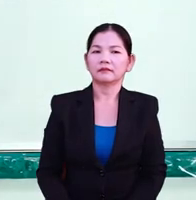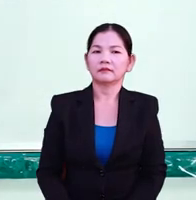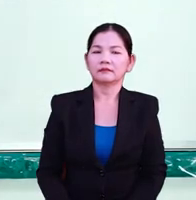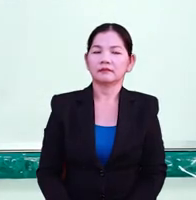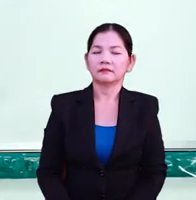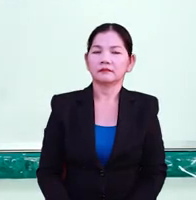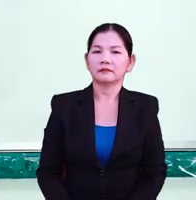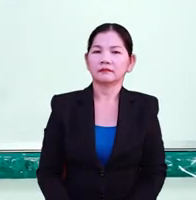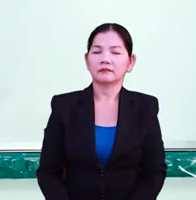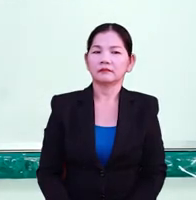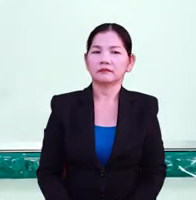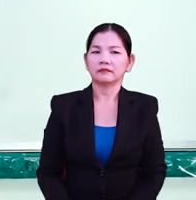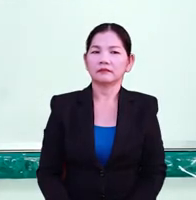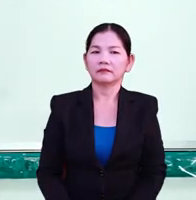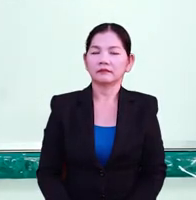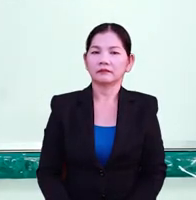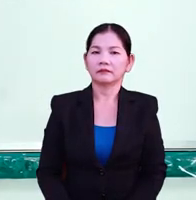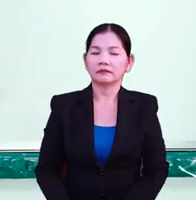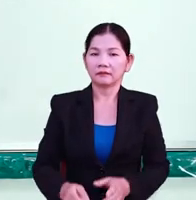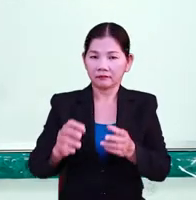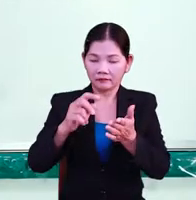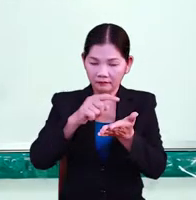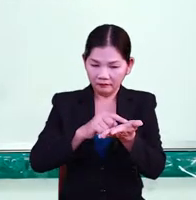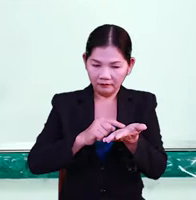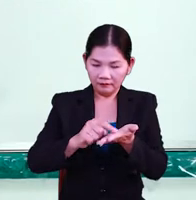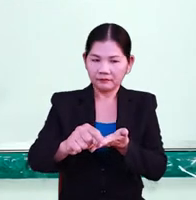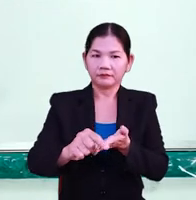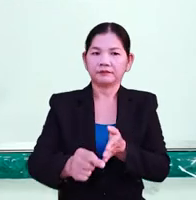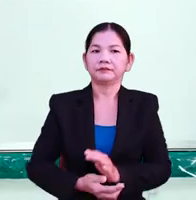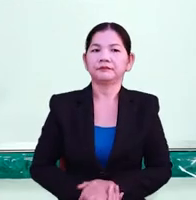ចាននេះគឺកំណែ